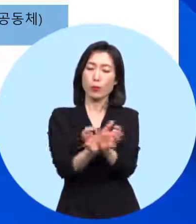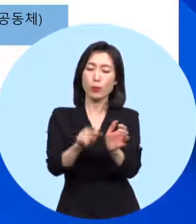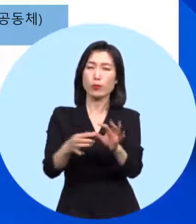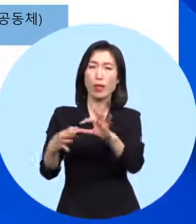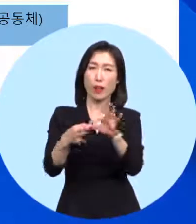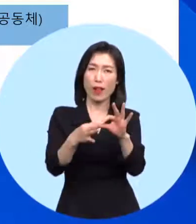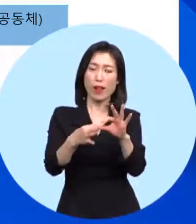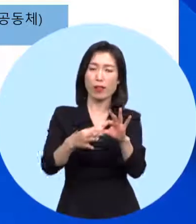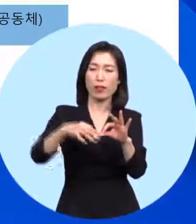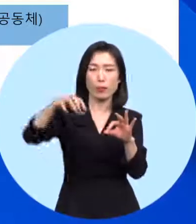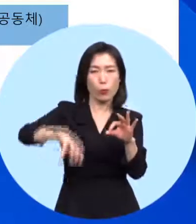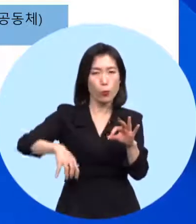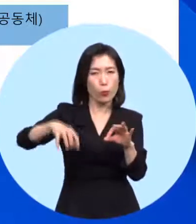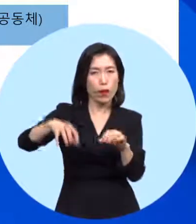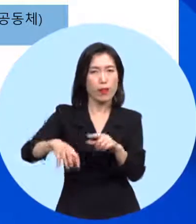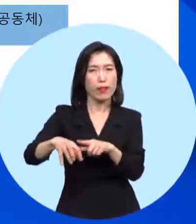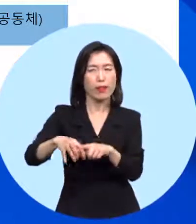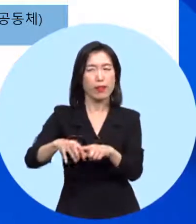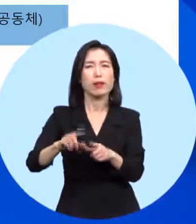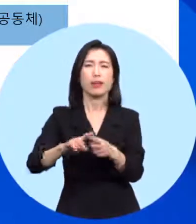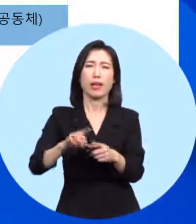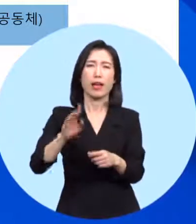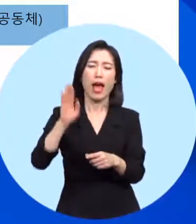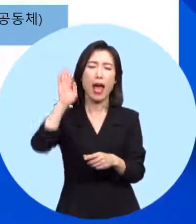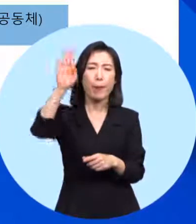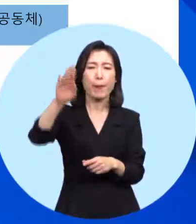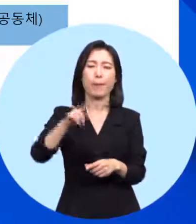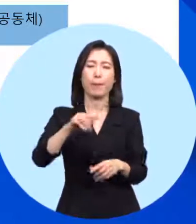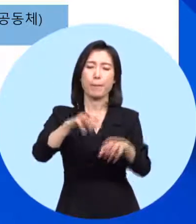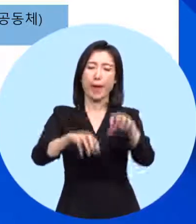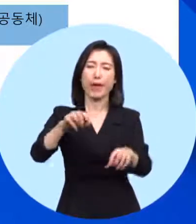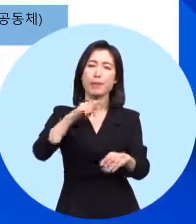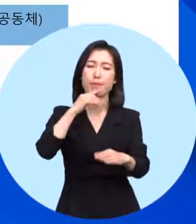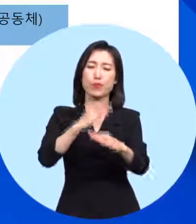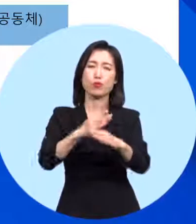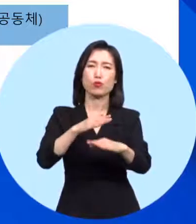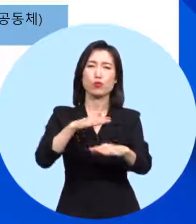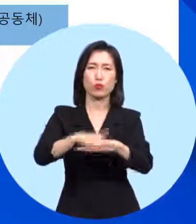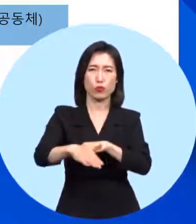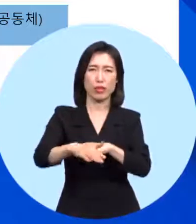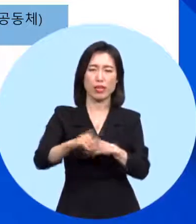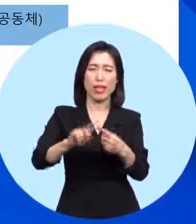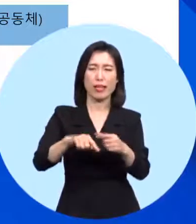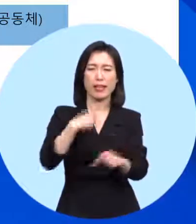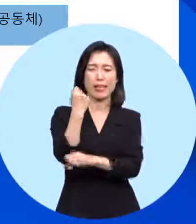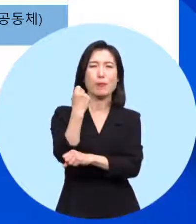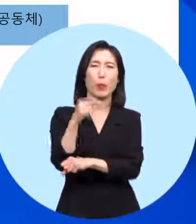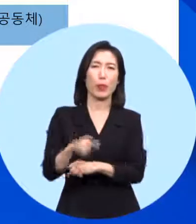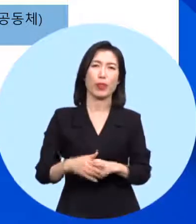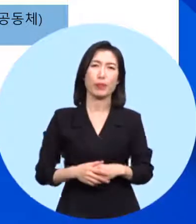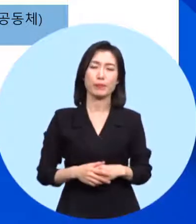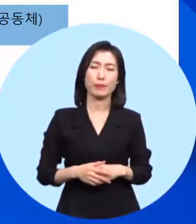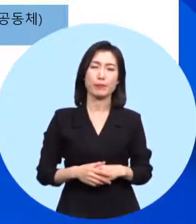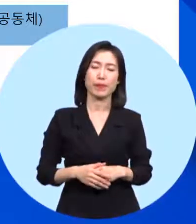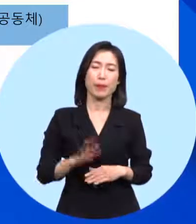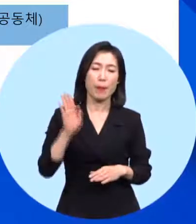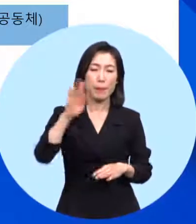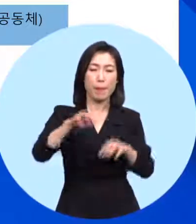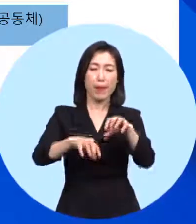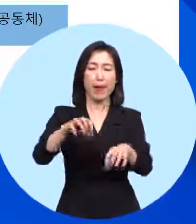관련된 공간 이런 것들이 마을 민주주의의 공간적 토대라고 한다면 마을 교사나 마을 활동가